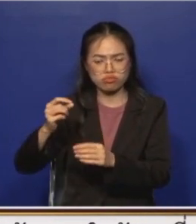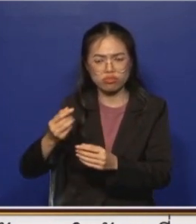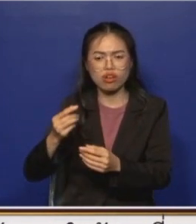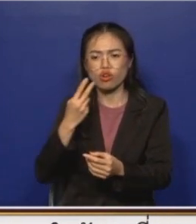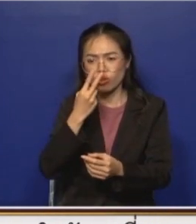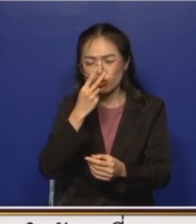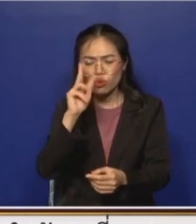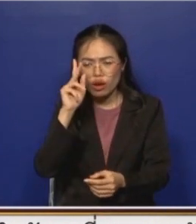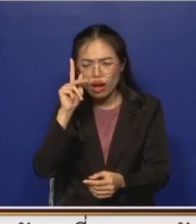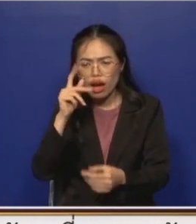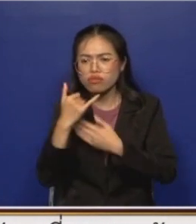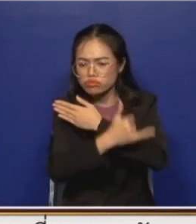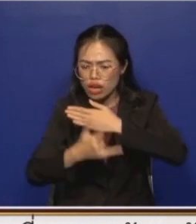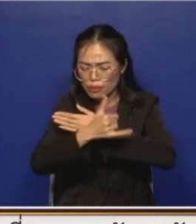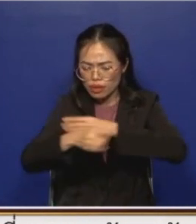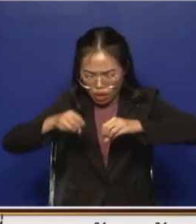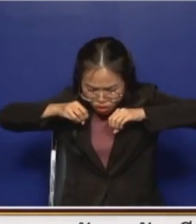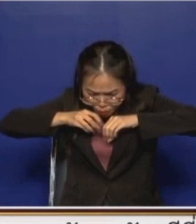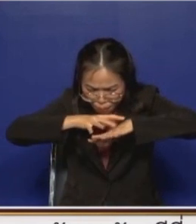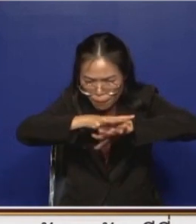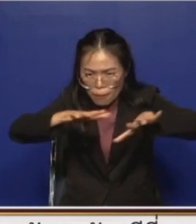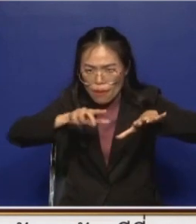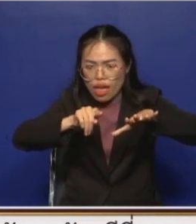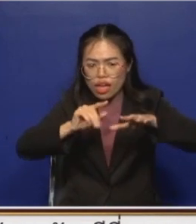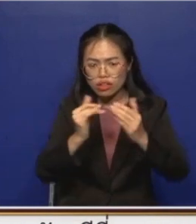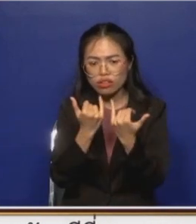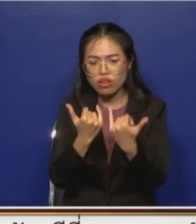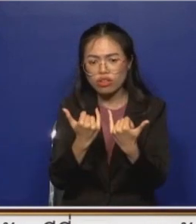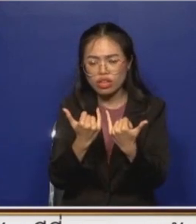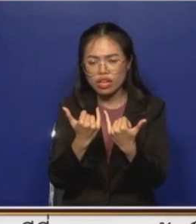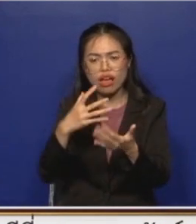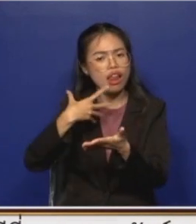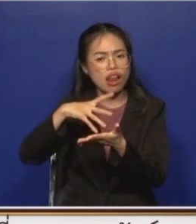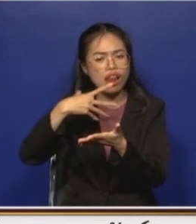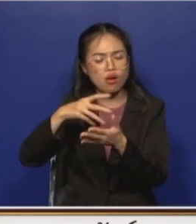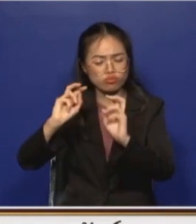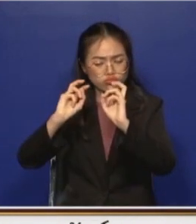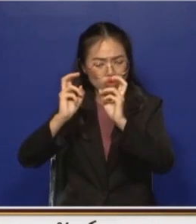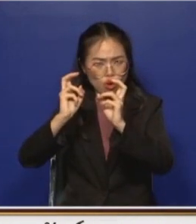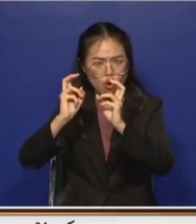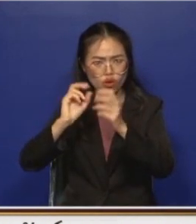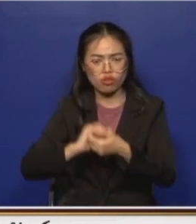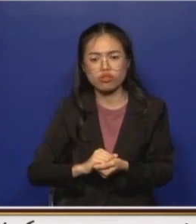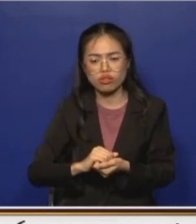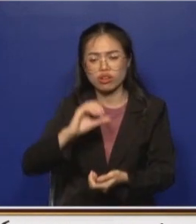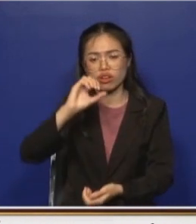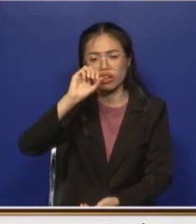บางช่วงขึ้นไปถึงอันดับ3ของโลกฮะท่านว่าในที่สุดรัฐบาลบราซิลทำไงฮ